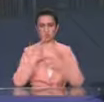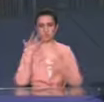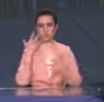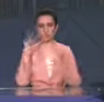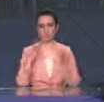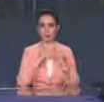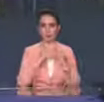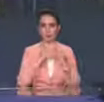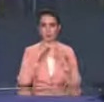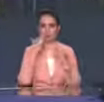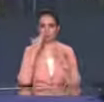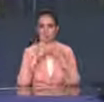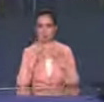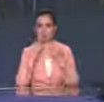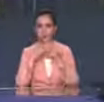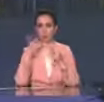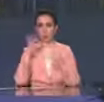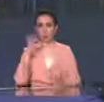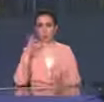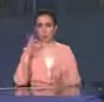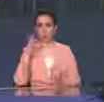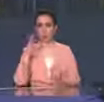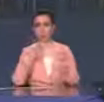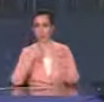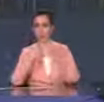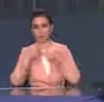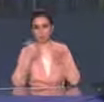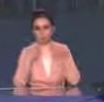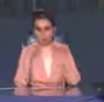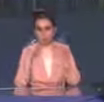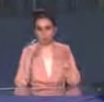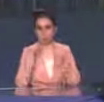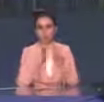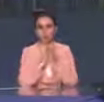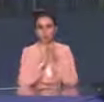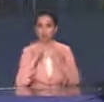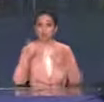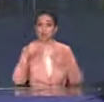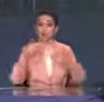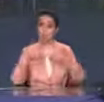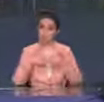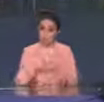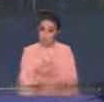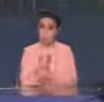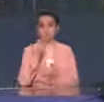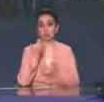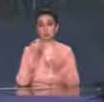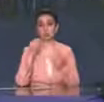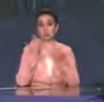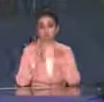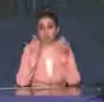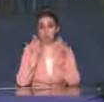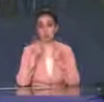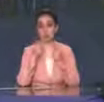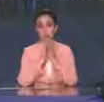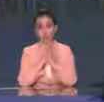слова близкие по значению он обратно прочитал книжку а мы должны сказать он опять прочитал книжку в мишени и